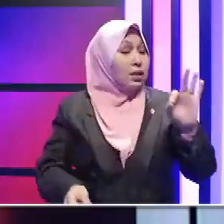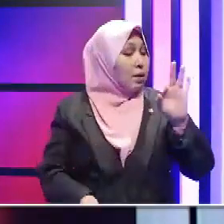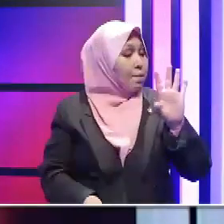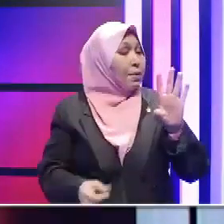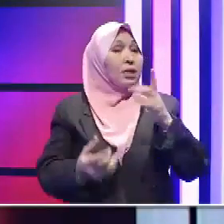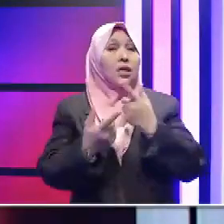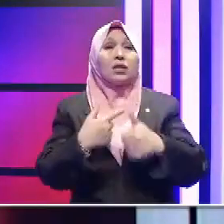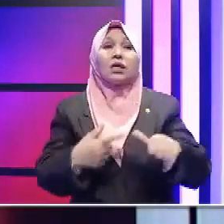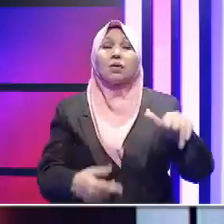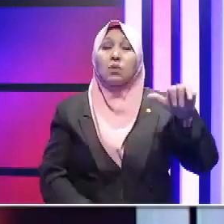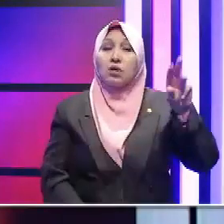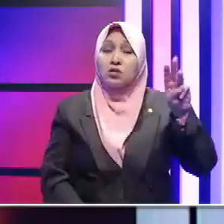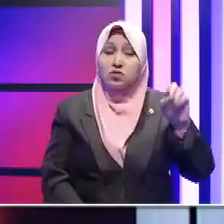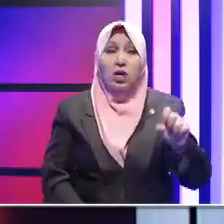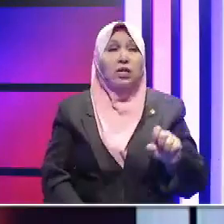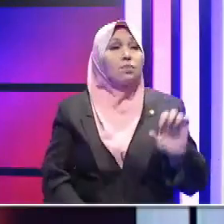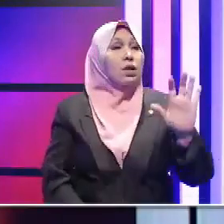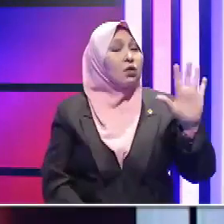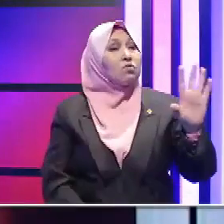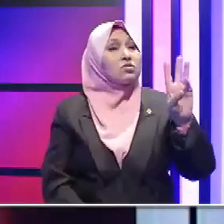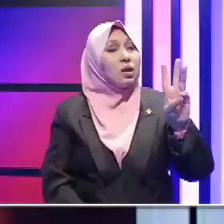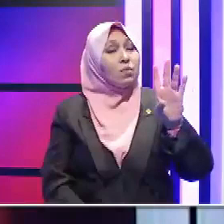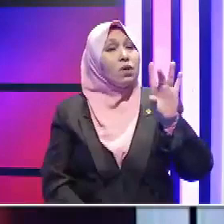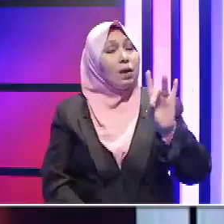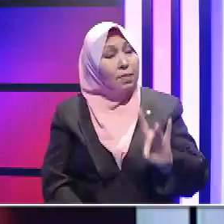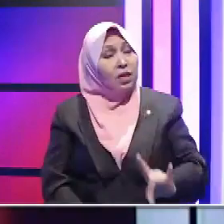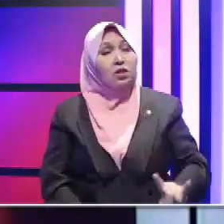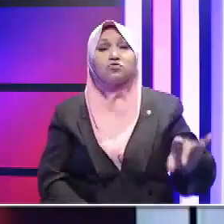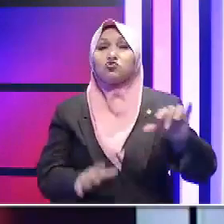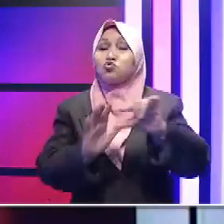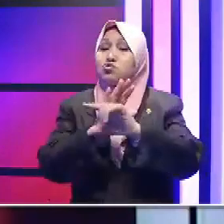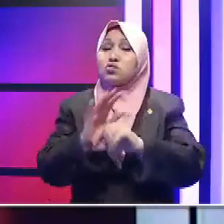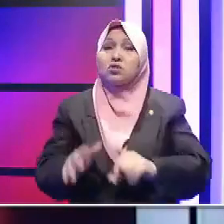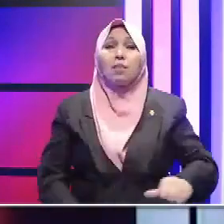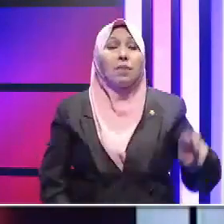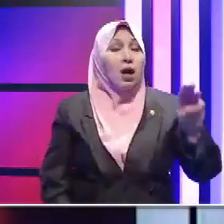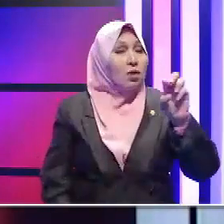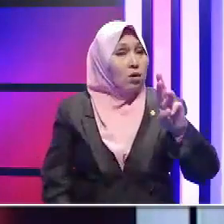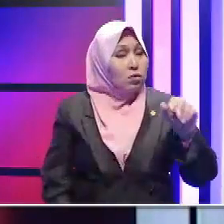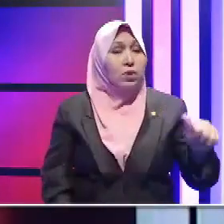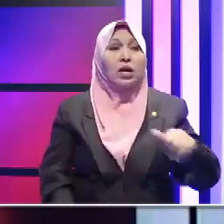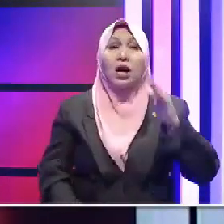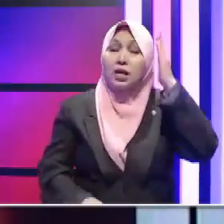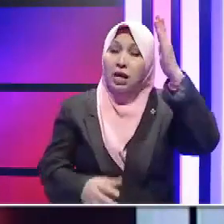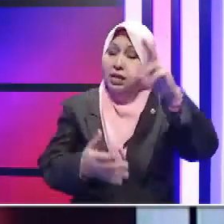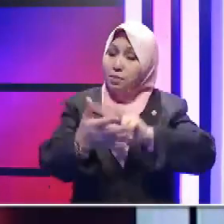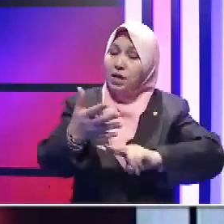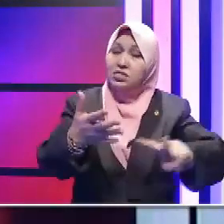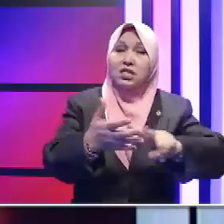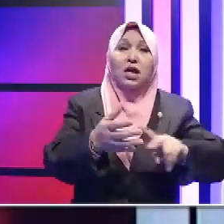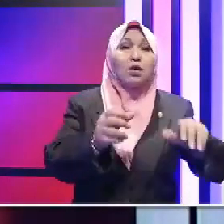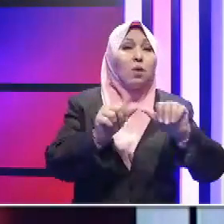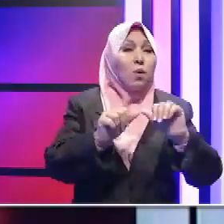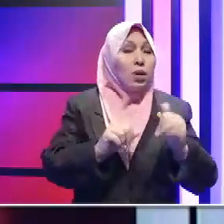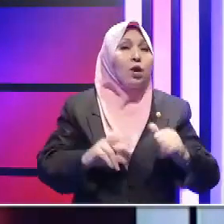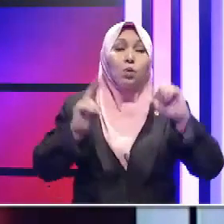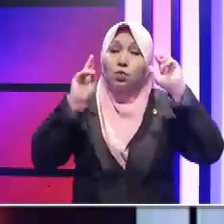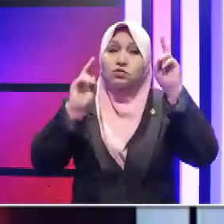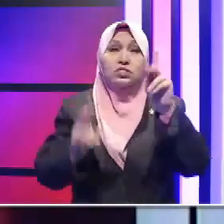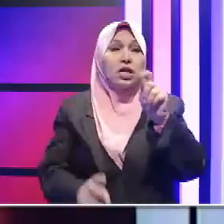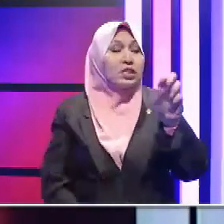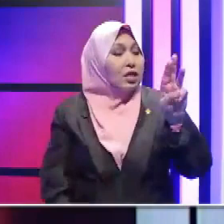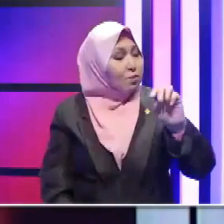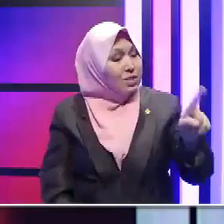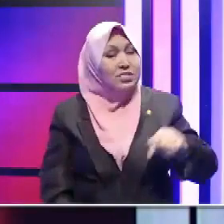dari pada halaman 568 surotul ma'arij ayat yang ke-4 yang akan dibacakan oleh dan